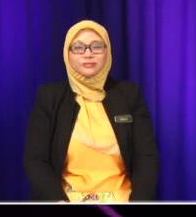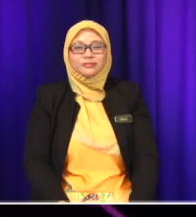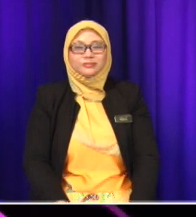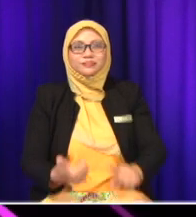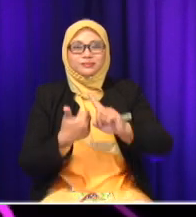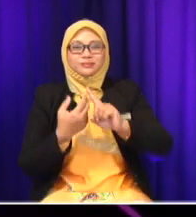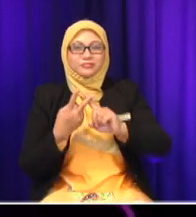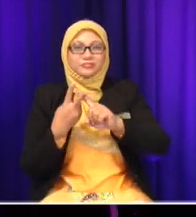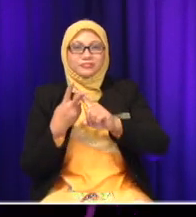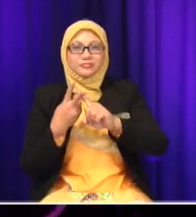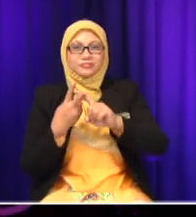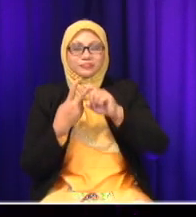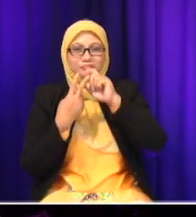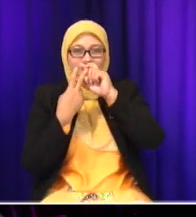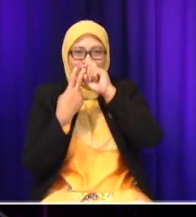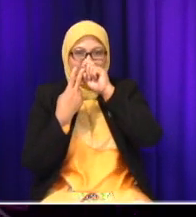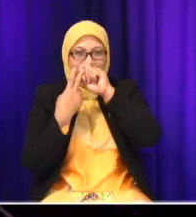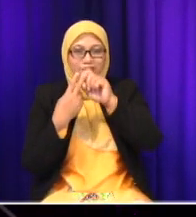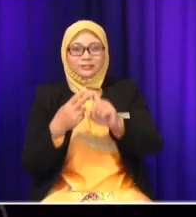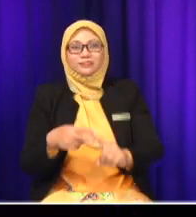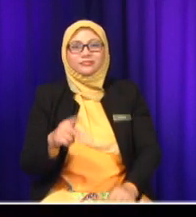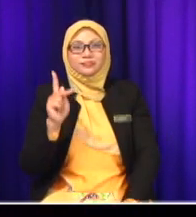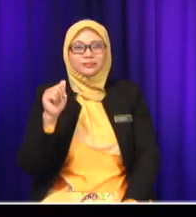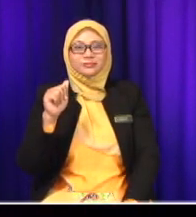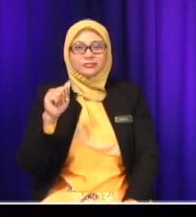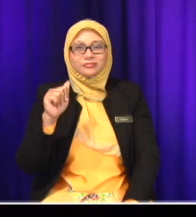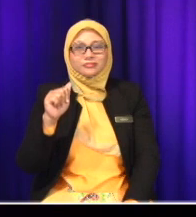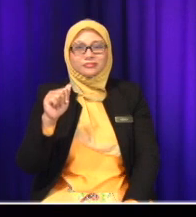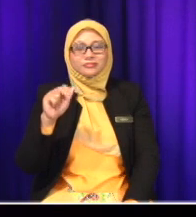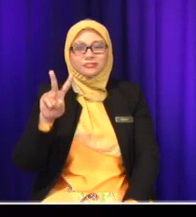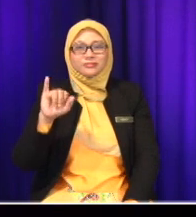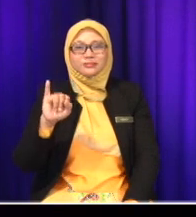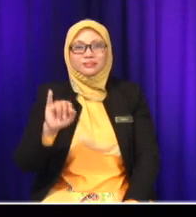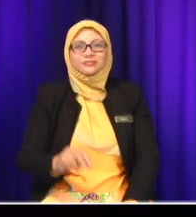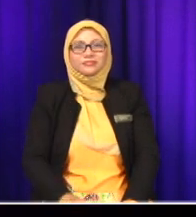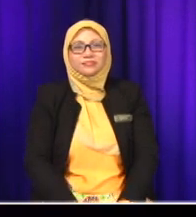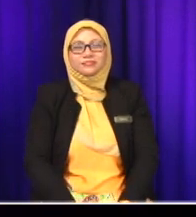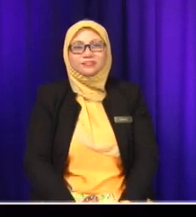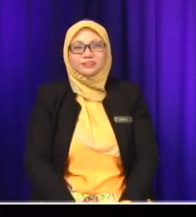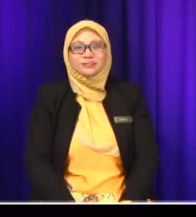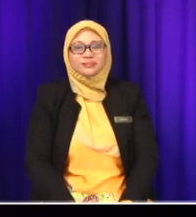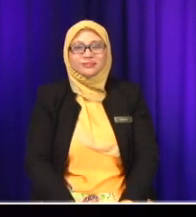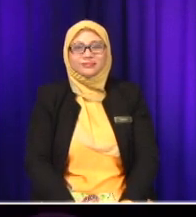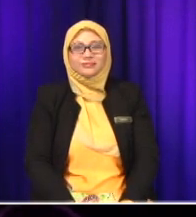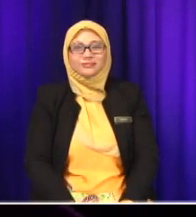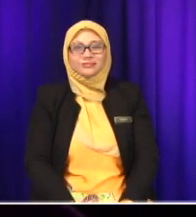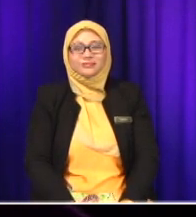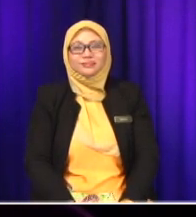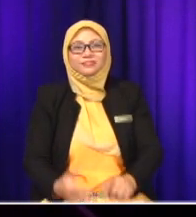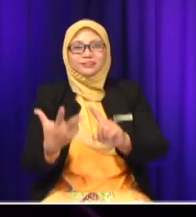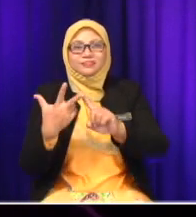oke yang kedua karvi sudarsan anak laki vasu ten hai kvi hai Ki yang